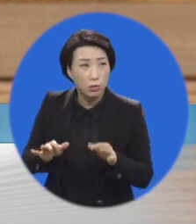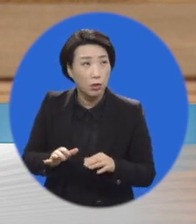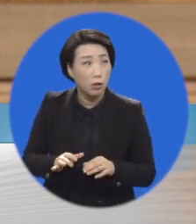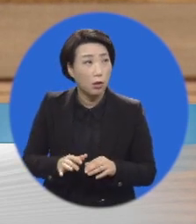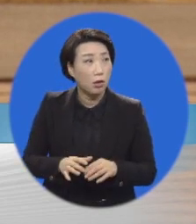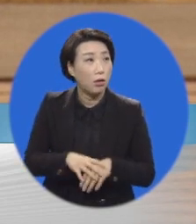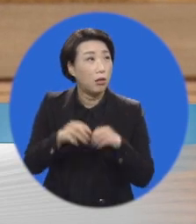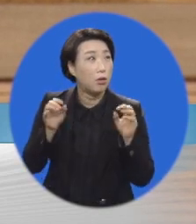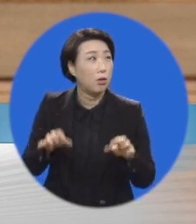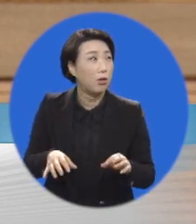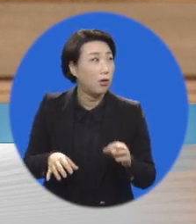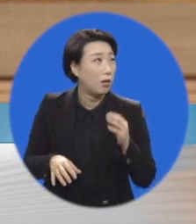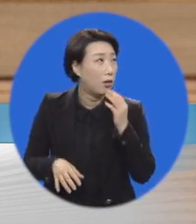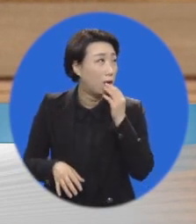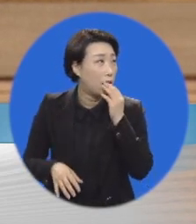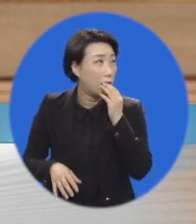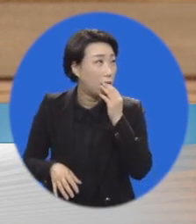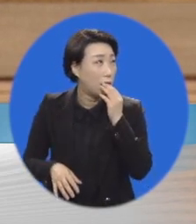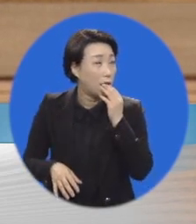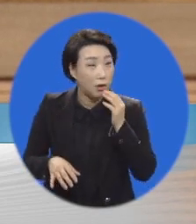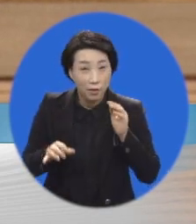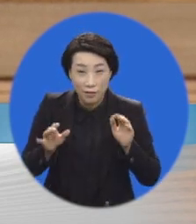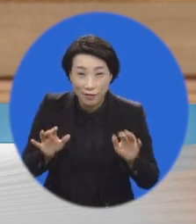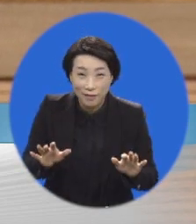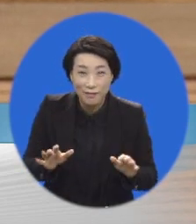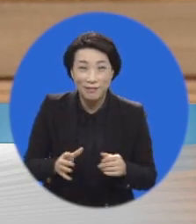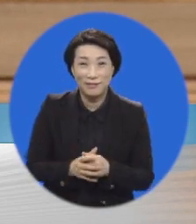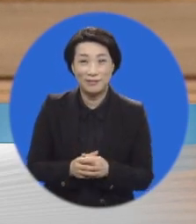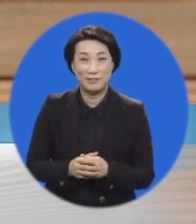다 뺏겼네 이제. 그래서 이제